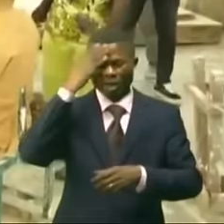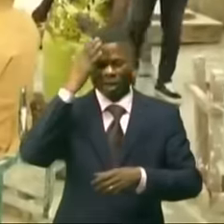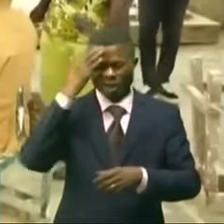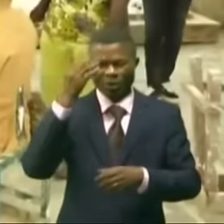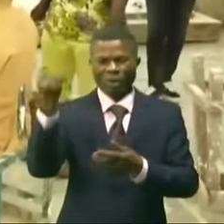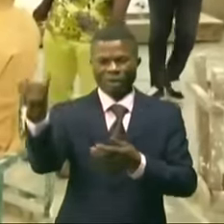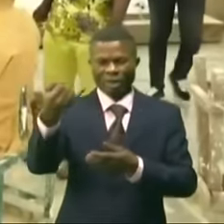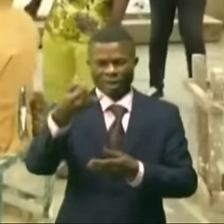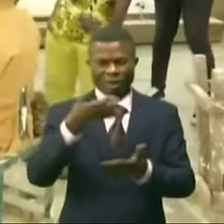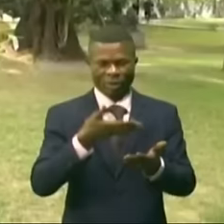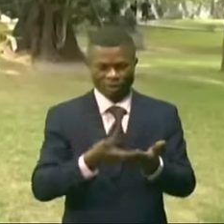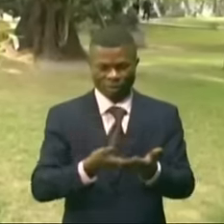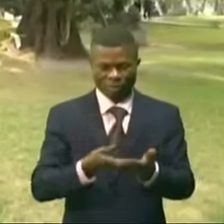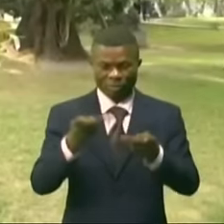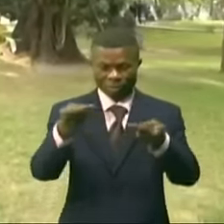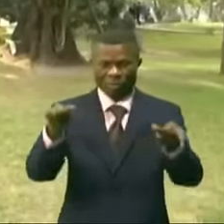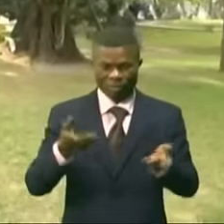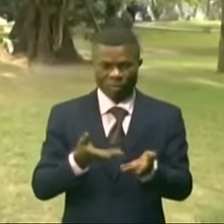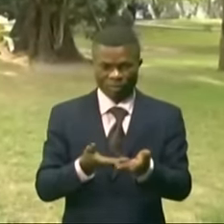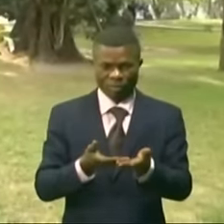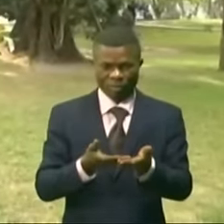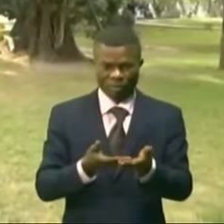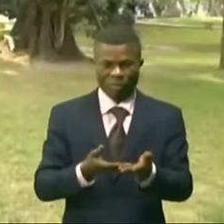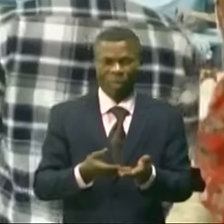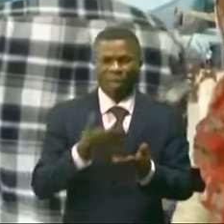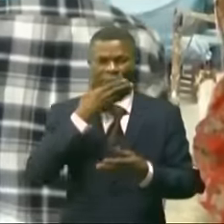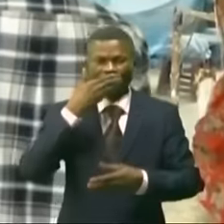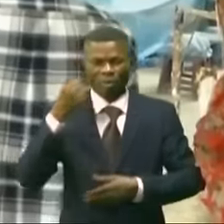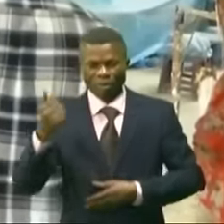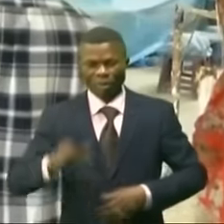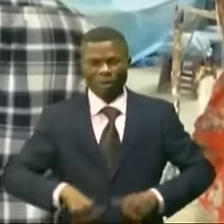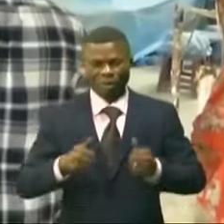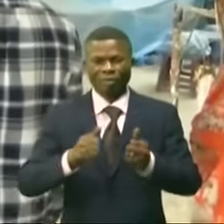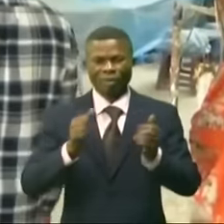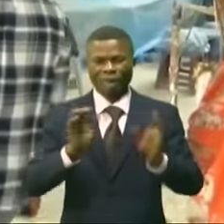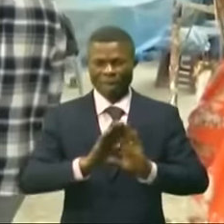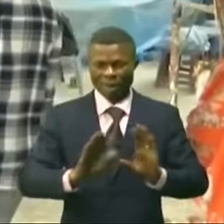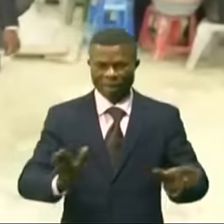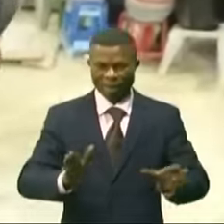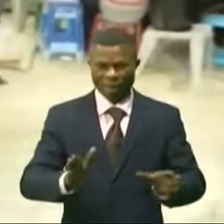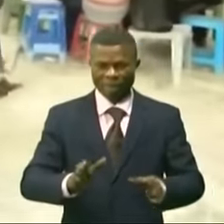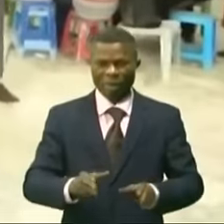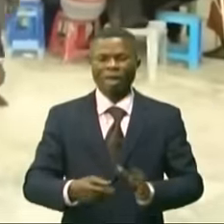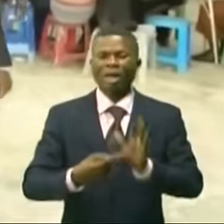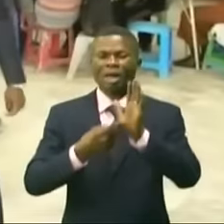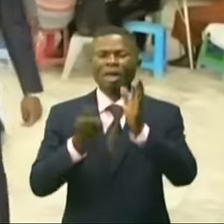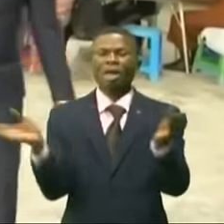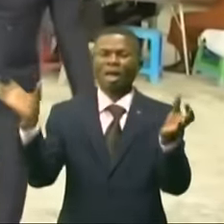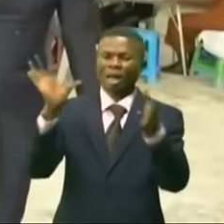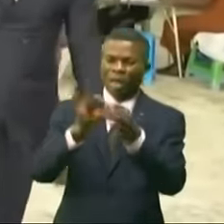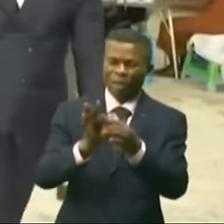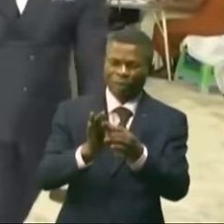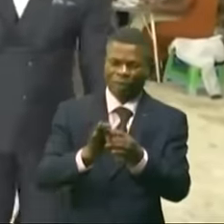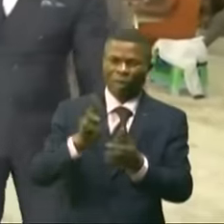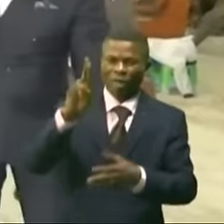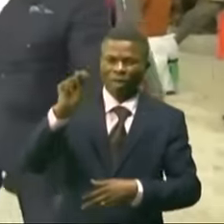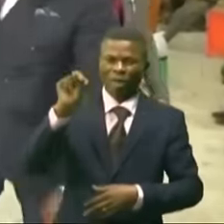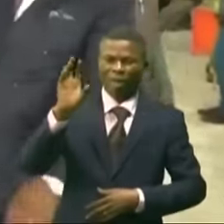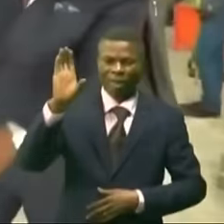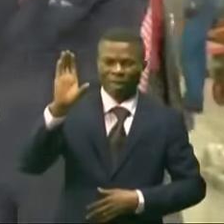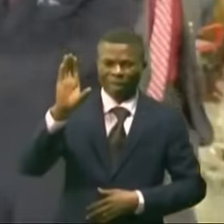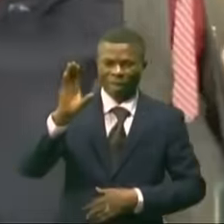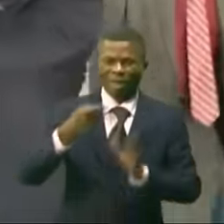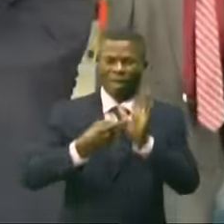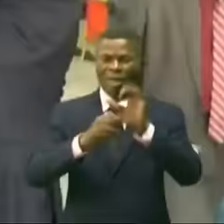artistiqu cet espace de VI favorable peut-être dupliqué à la Radio Télévision nationale congolaise pour rendre